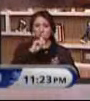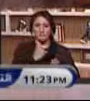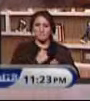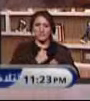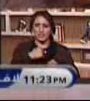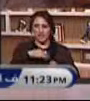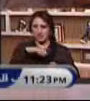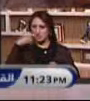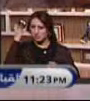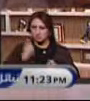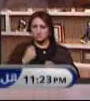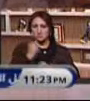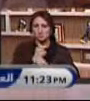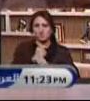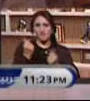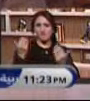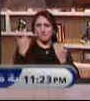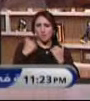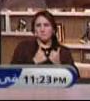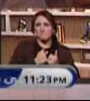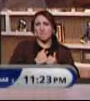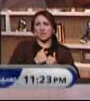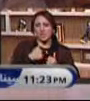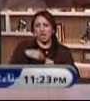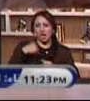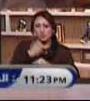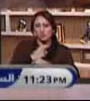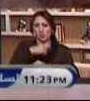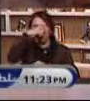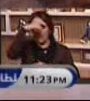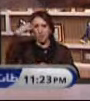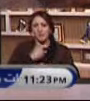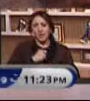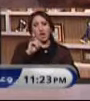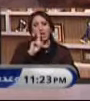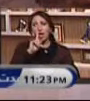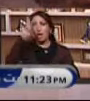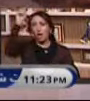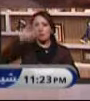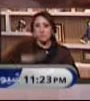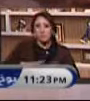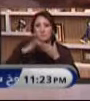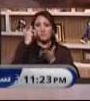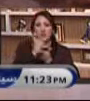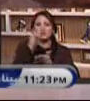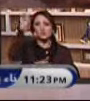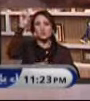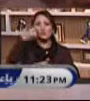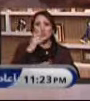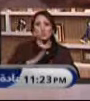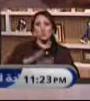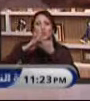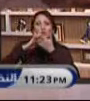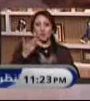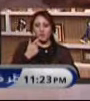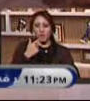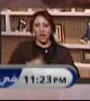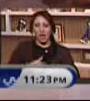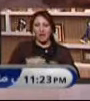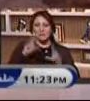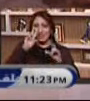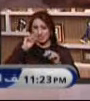أول ما يعني الرافد ده يفتح على القلب تجد القلب فويل للقاسية قلوبهم من ذكر الله، خلاص قاسي لأنه شعر